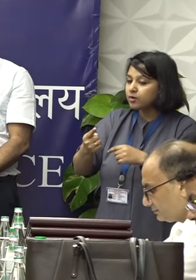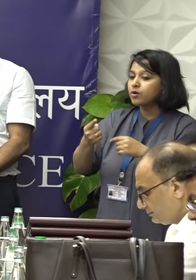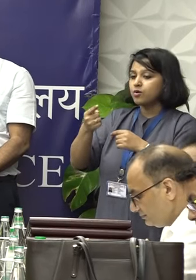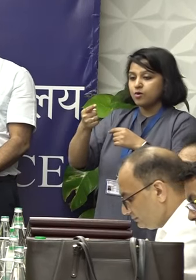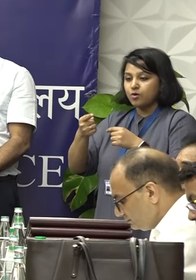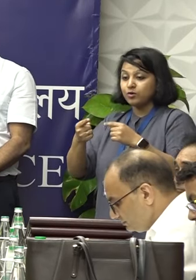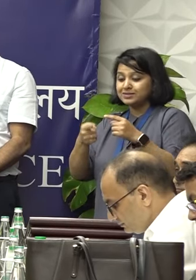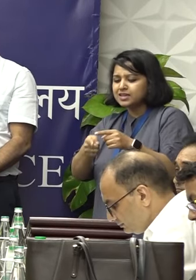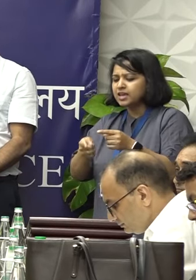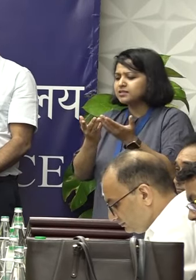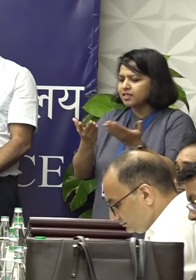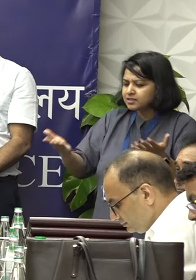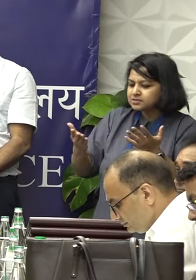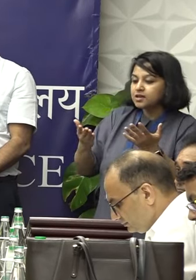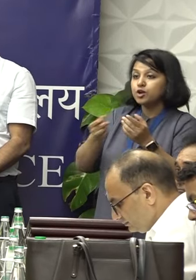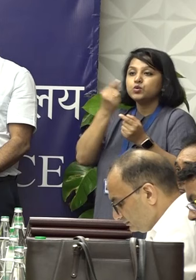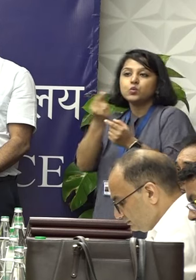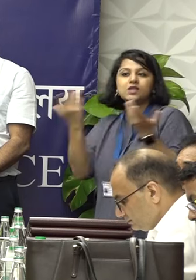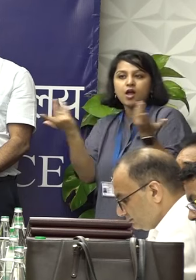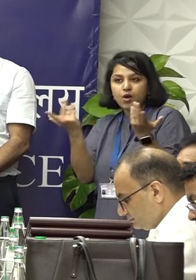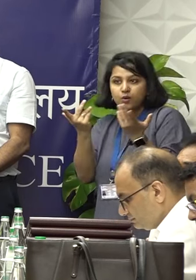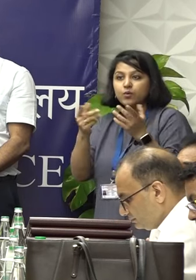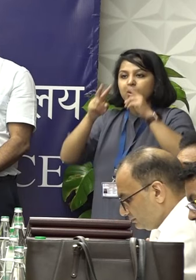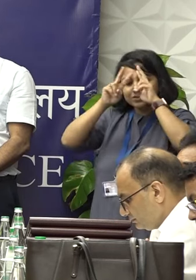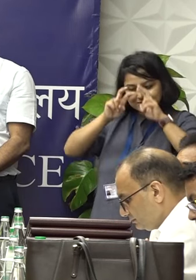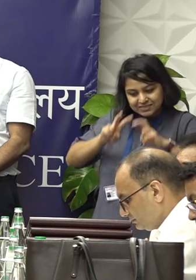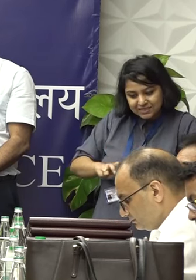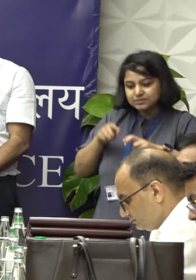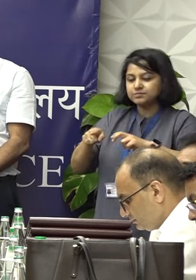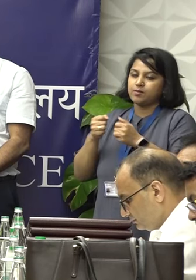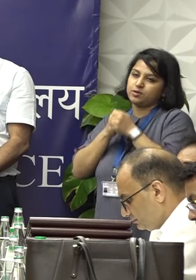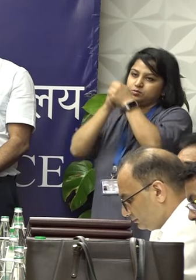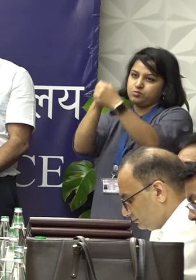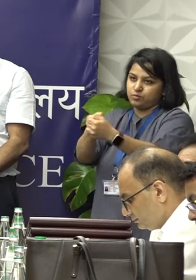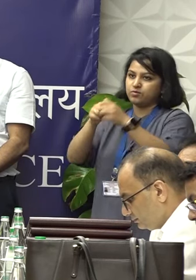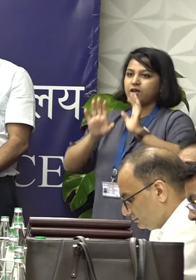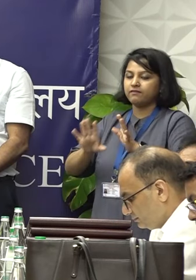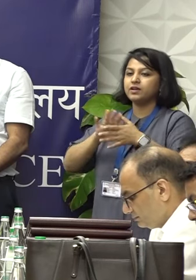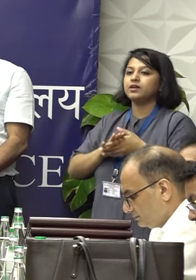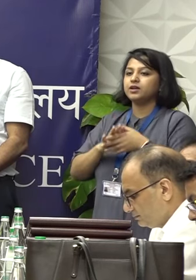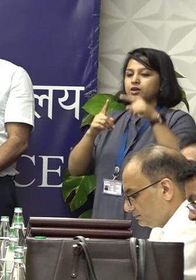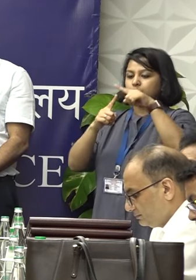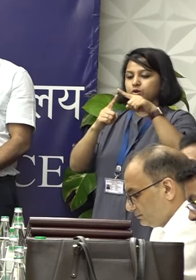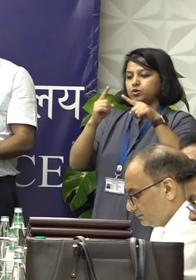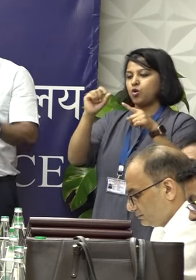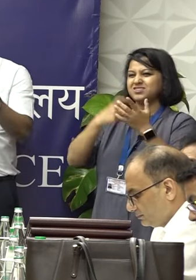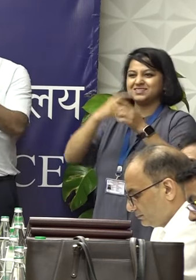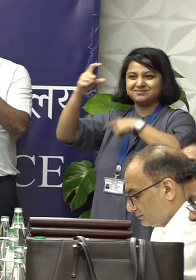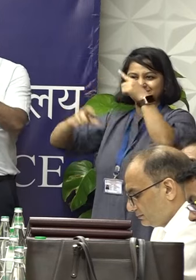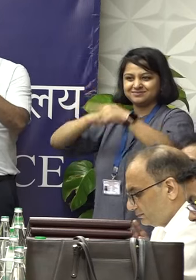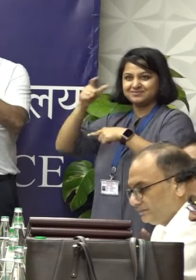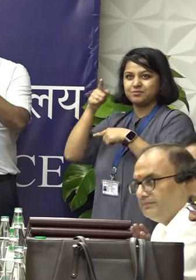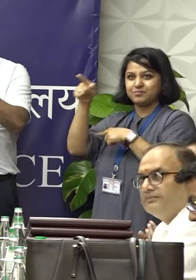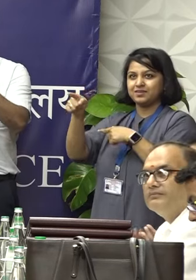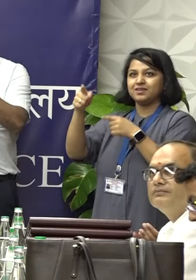सहायक समाधानों के उपयोग के लिए प्रशिक्षण और अनुसंधान में अपना सहयोग प्रदान करेंगे। टॉर्चशीट के प्रतिनिधि आप स्क्रीन